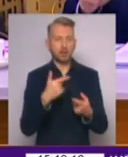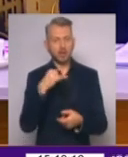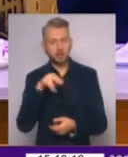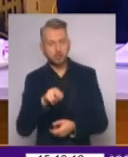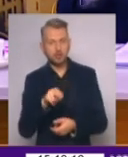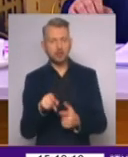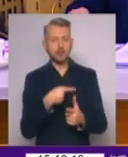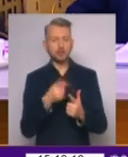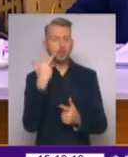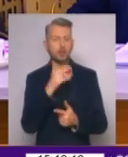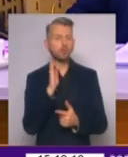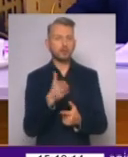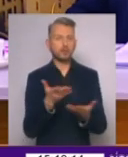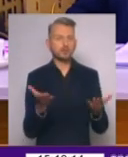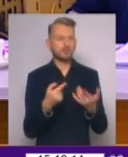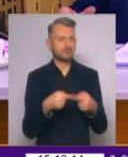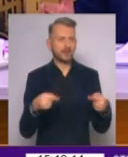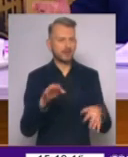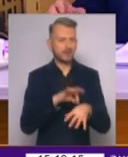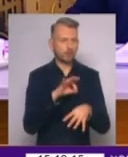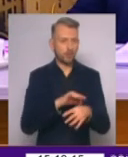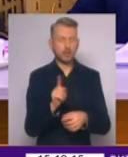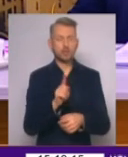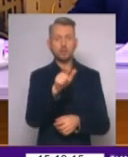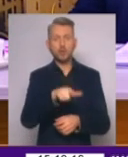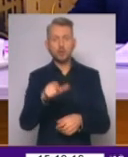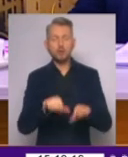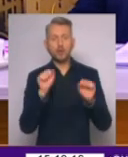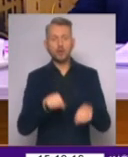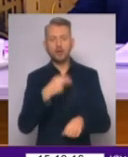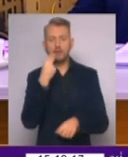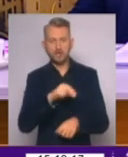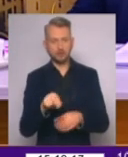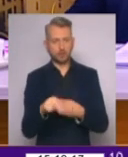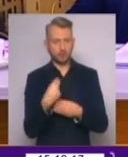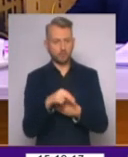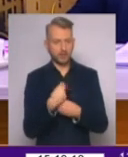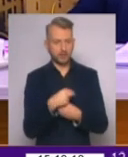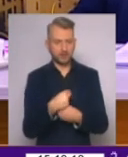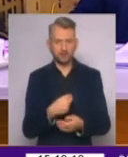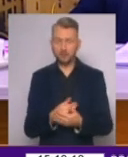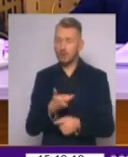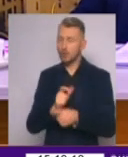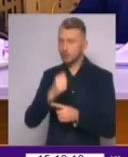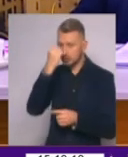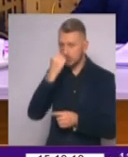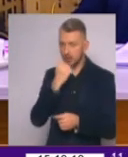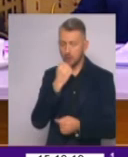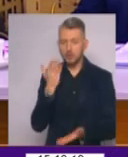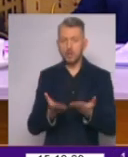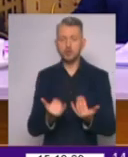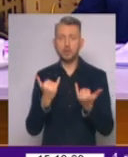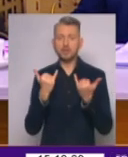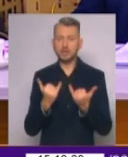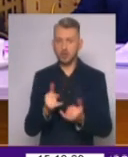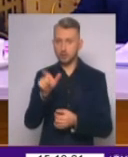нас будуть ті чи інші захворювання, щоб люди могли ефективно лікуватися. Абсолютно. Дуже дякую. От якщо зараз